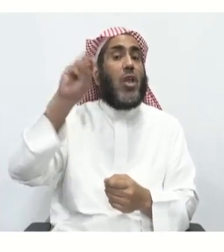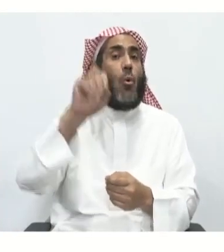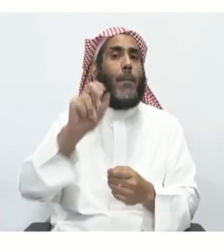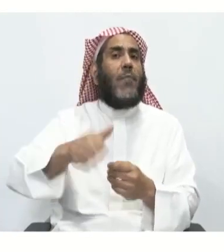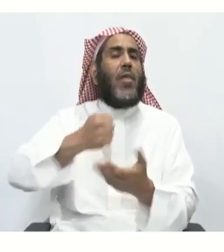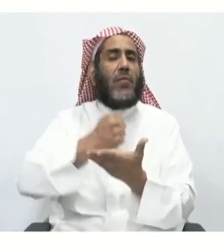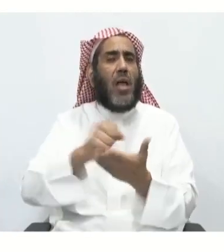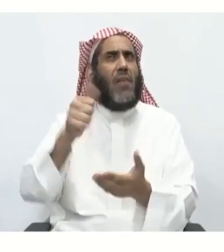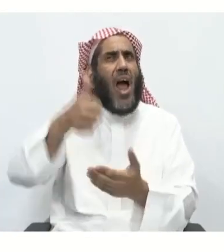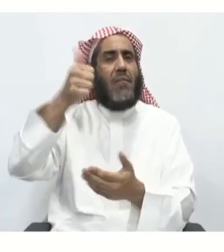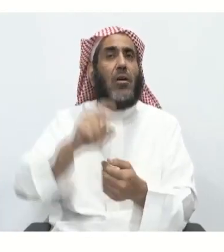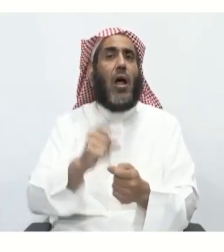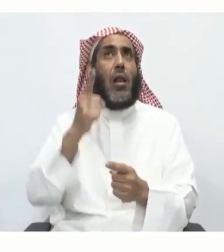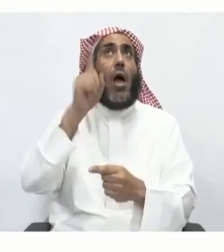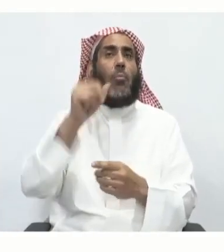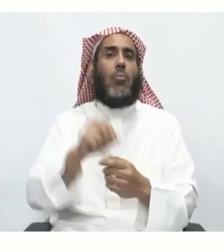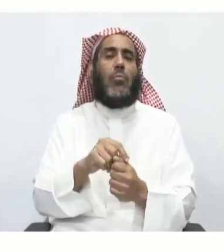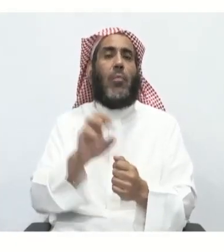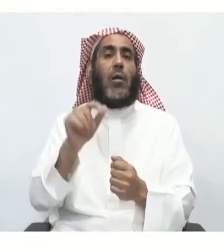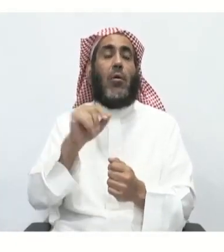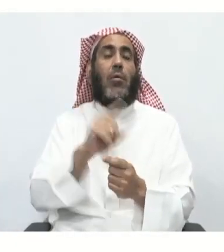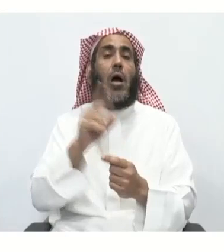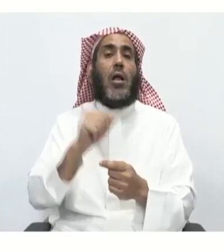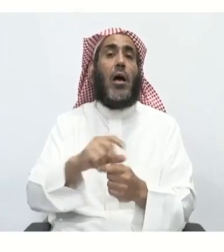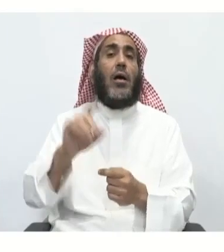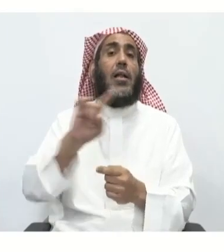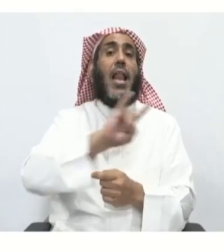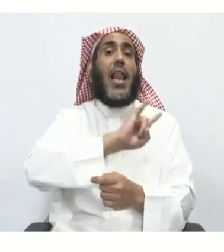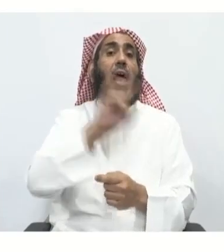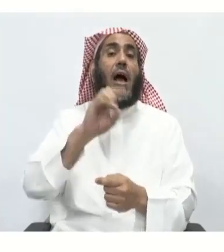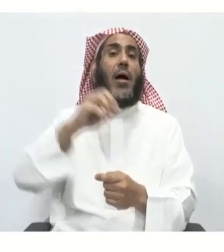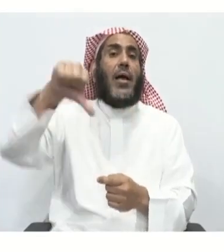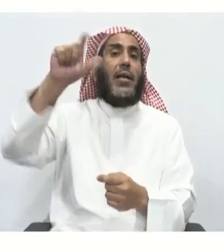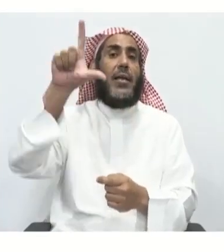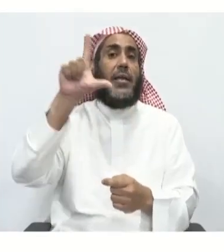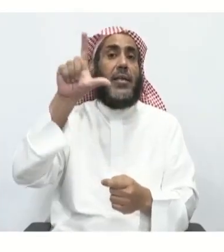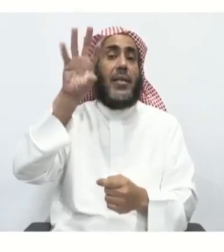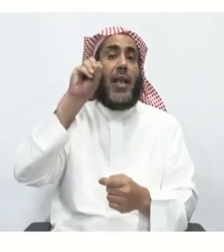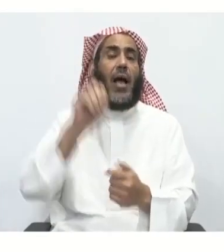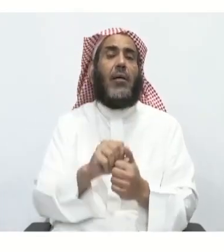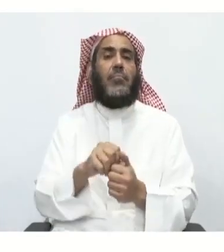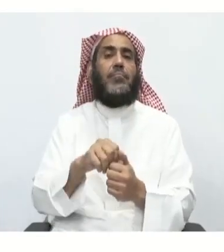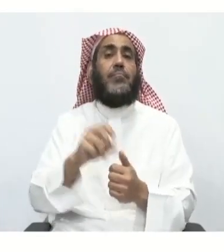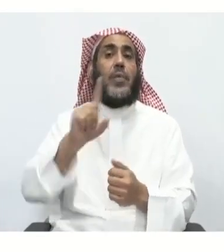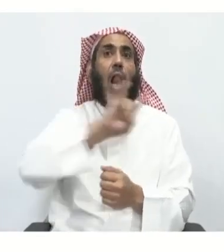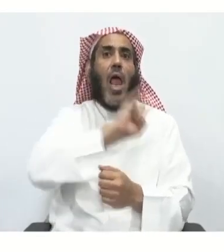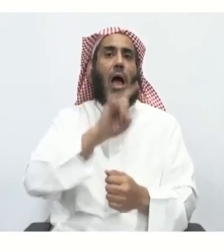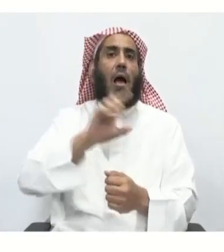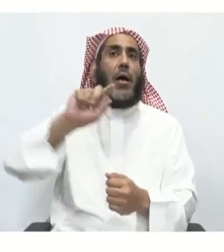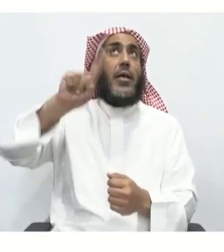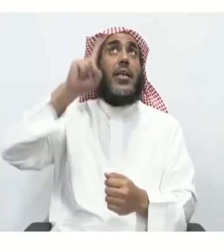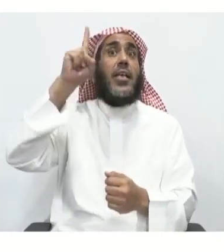ذلكم الله ربكم لا اله الا هو له الملك لا اله اله لا